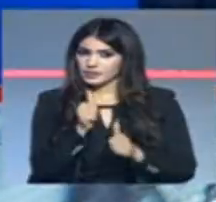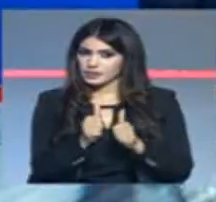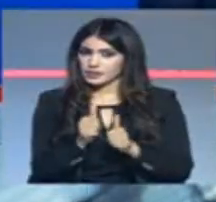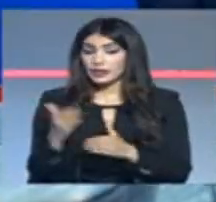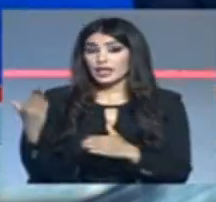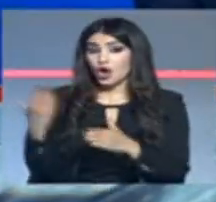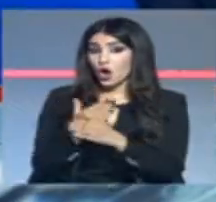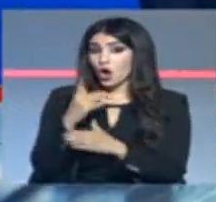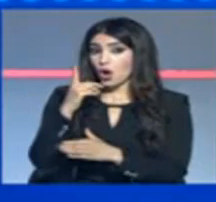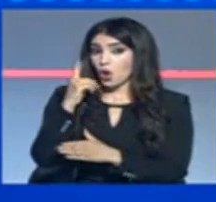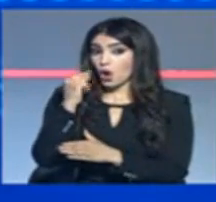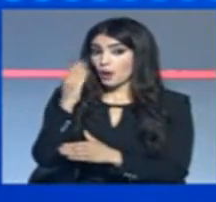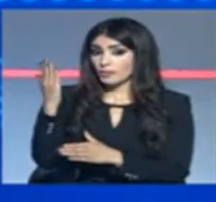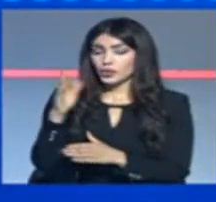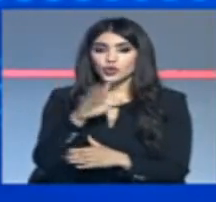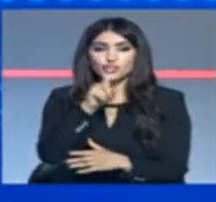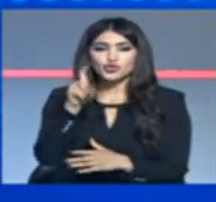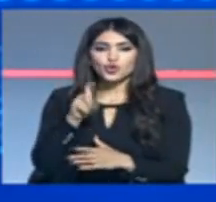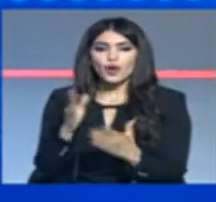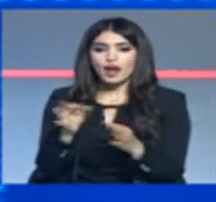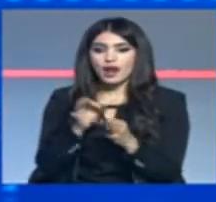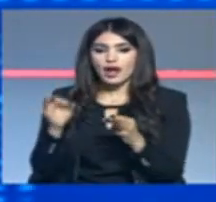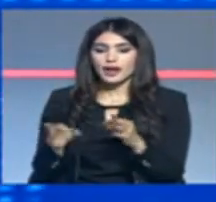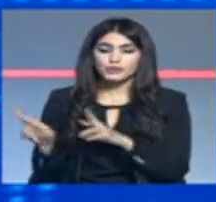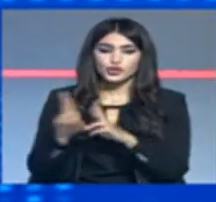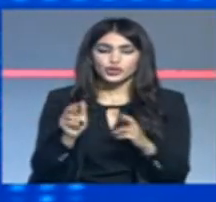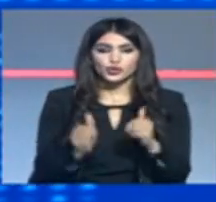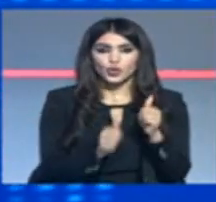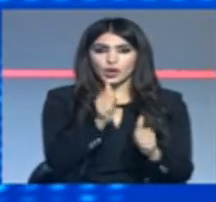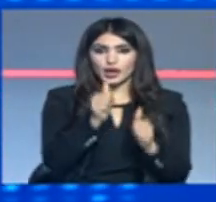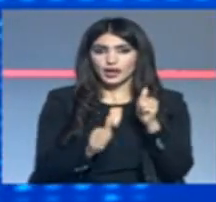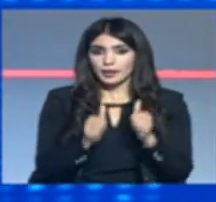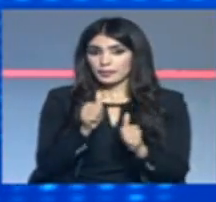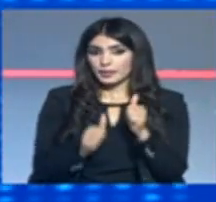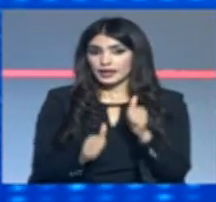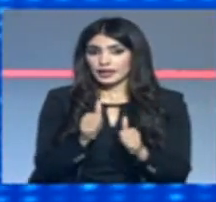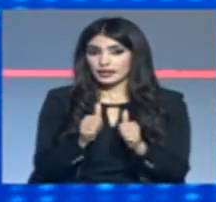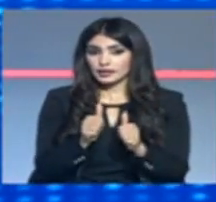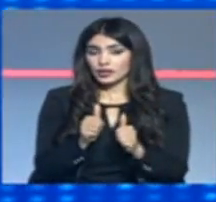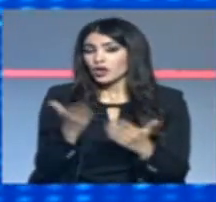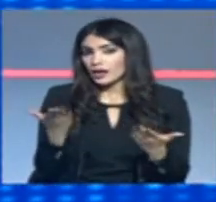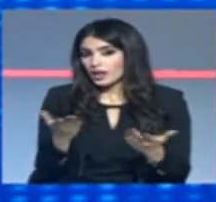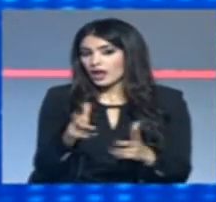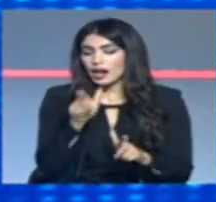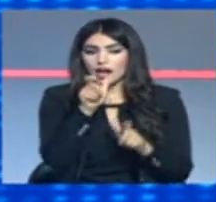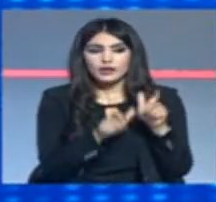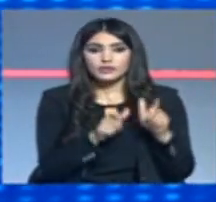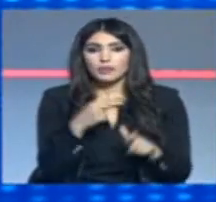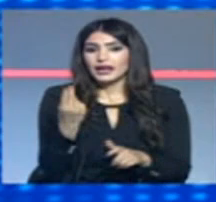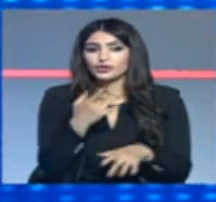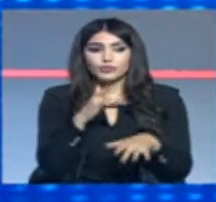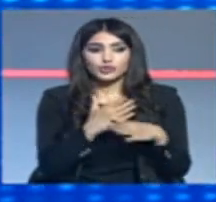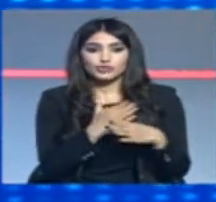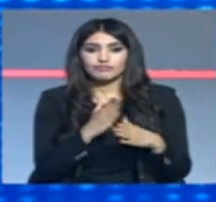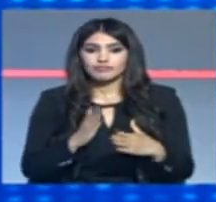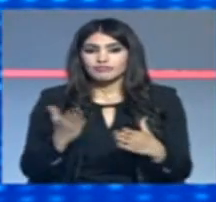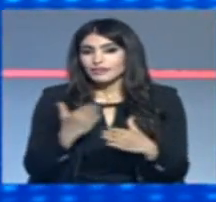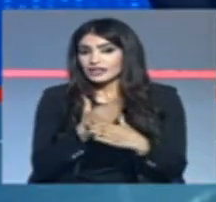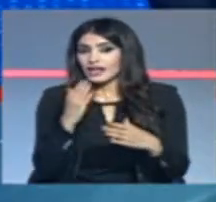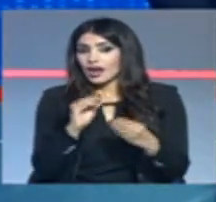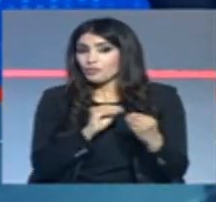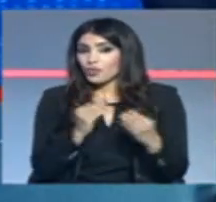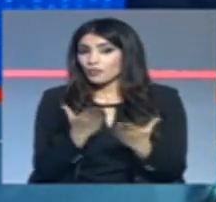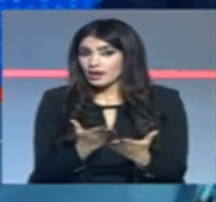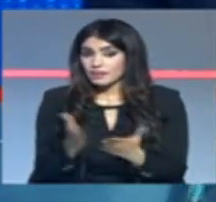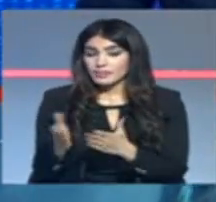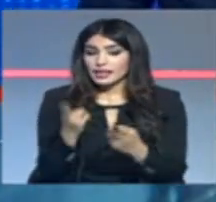الامر الفعلي الان كيف سيتم الفعلي الرجوع احنا الى الامتحانات وتنظيم وجهه واضحه للطلبه الذين ليس لهم اي علاقه صحيح بهذا الاشكال؟